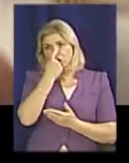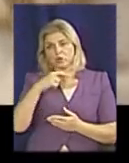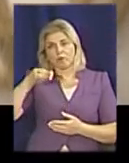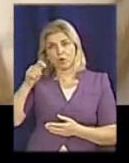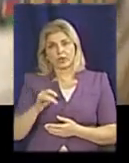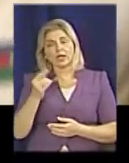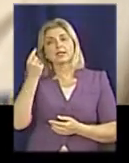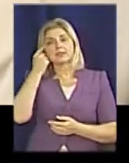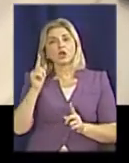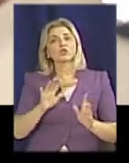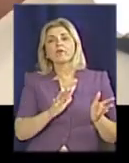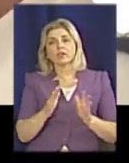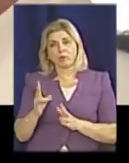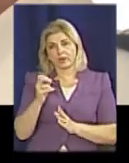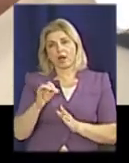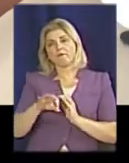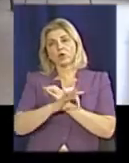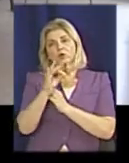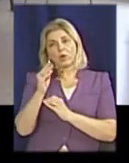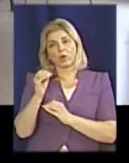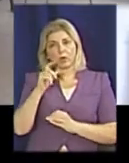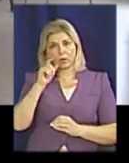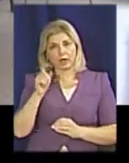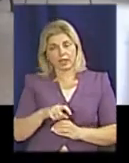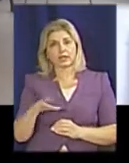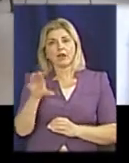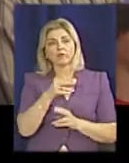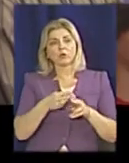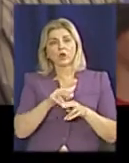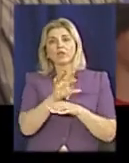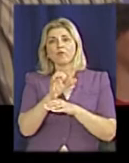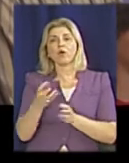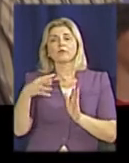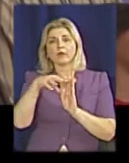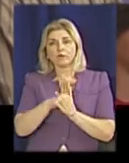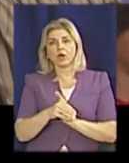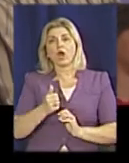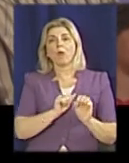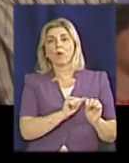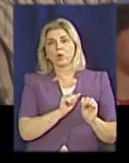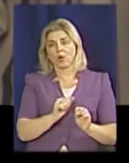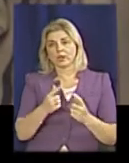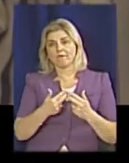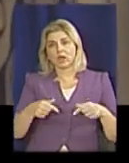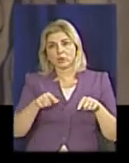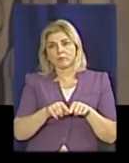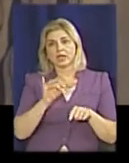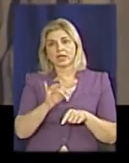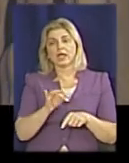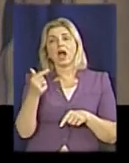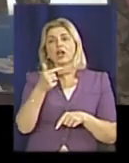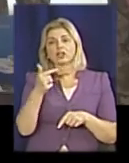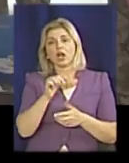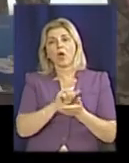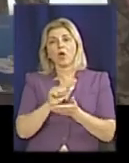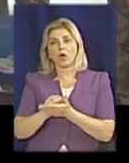що відбувається на сході України. Самі фото зібрані у воєнкорів оборонного відомства і цивільних кореспондентів, які працювали на